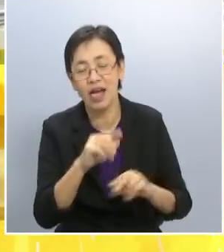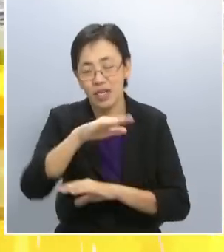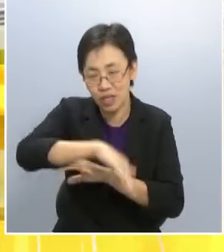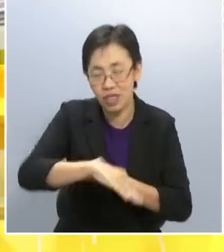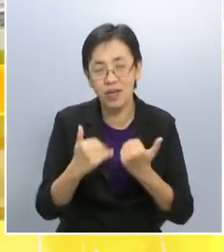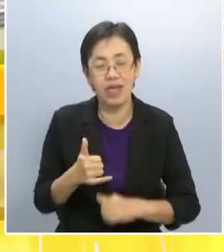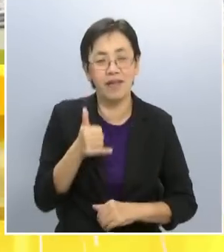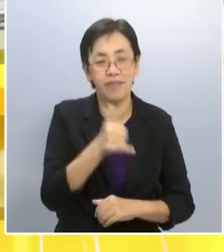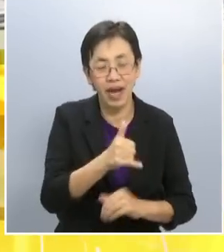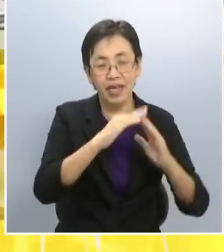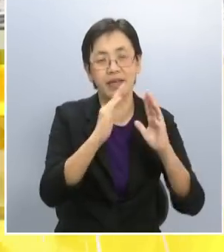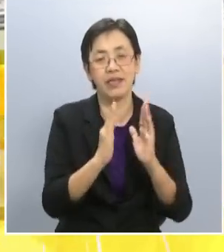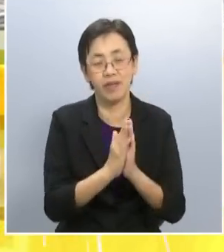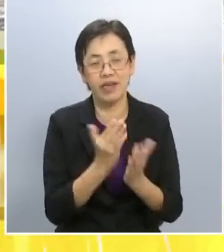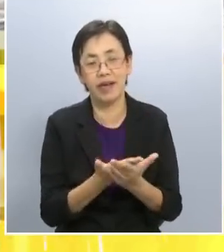ค่ะ